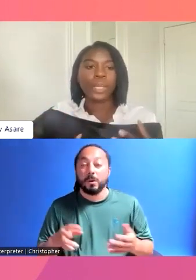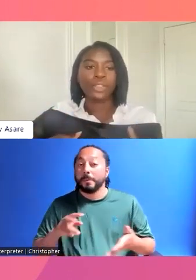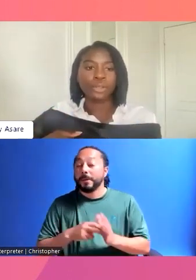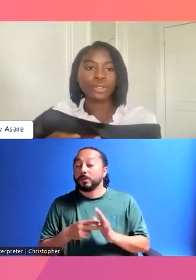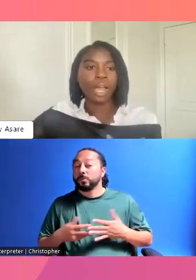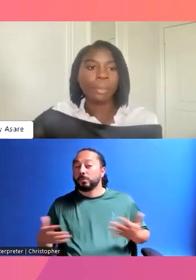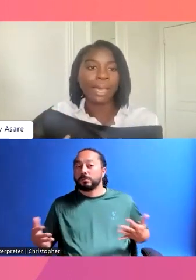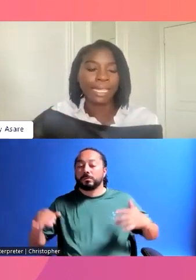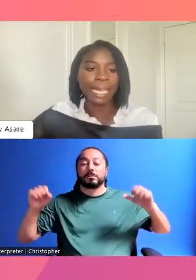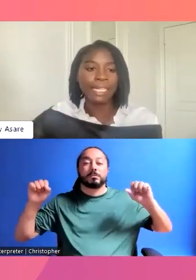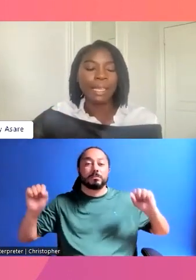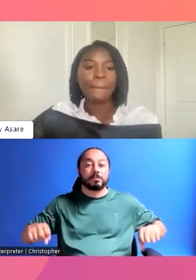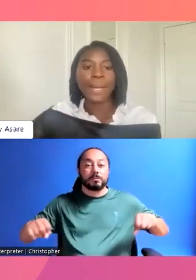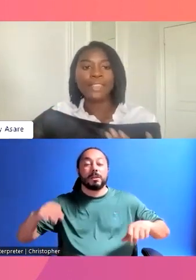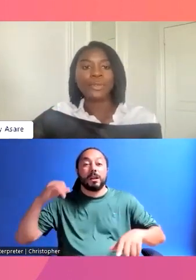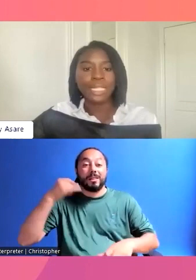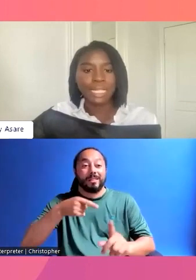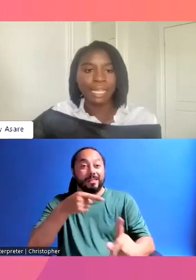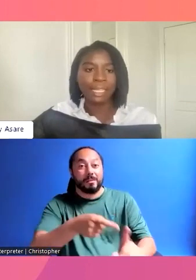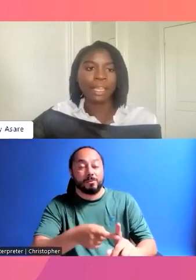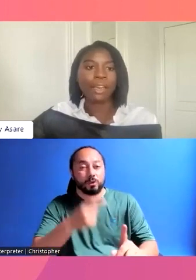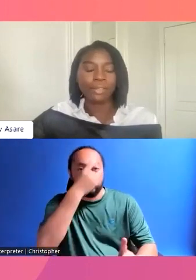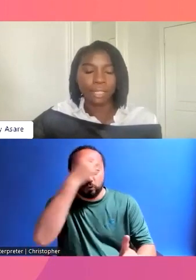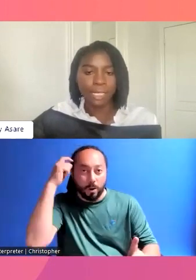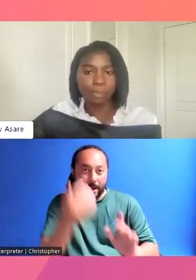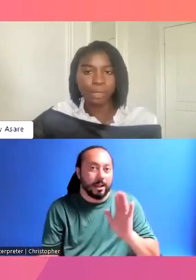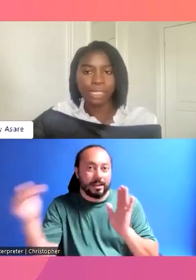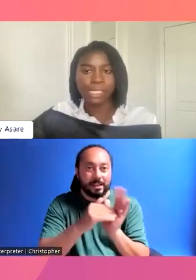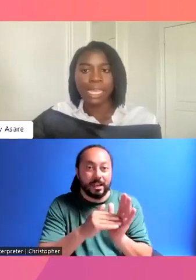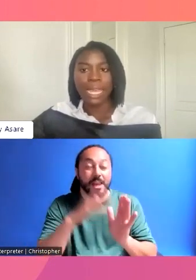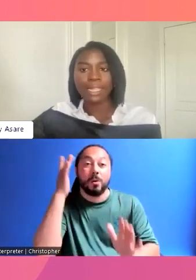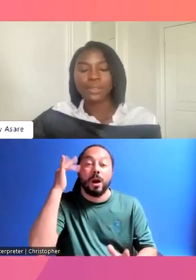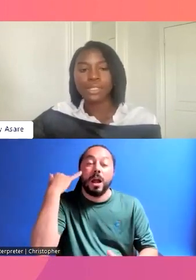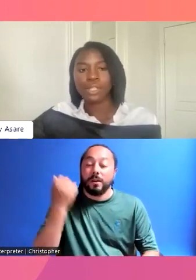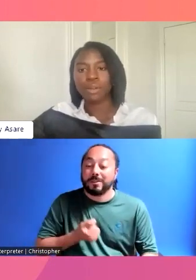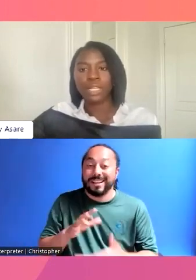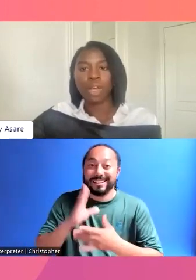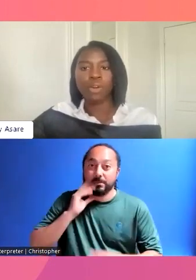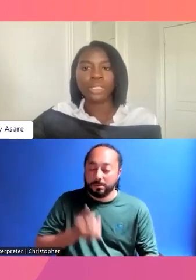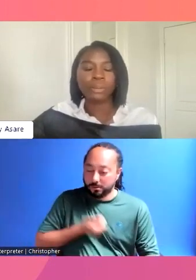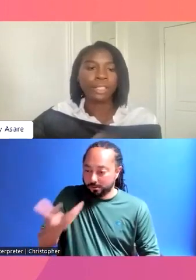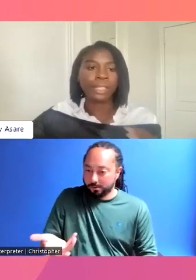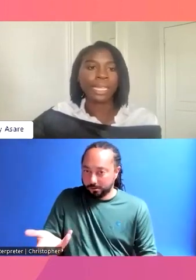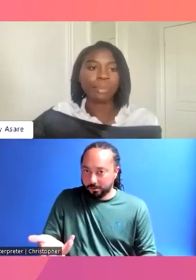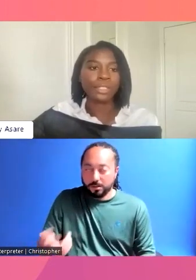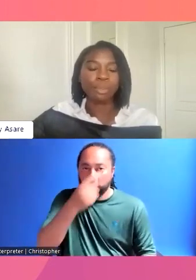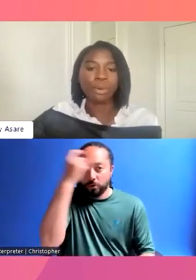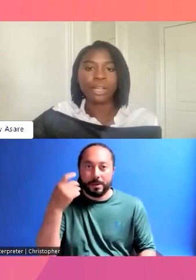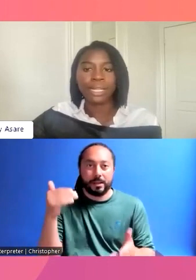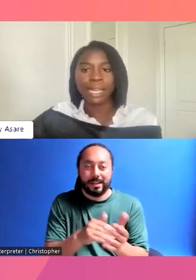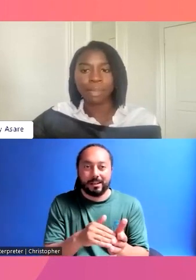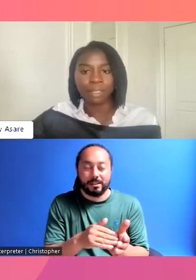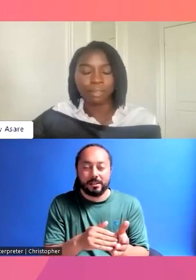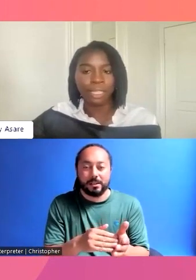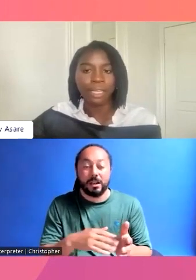cette possibilité d'avoir à revivre le traumatisme en relatant l'expérience. Et ça,